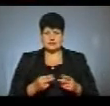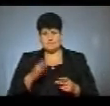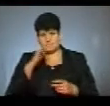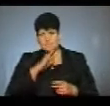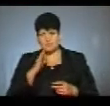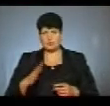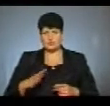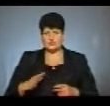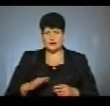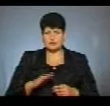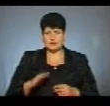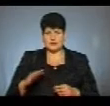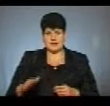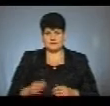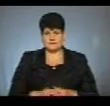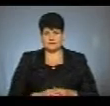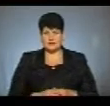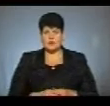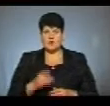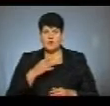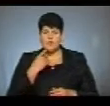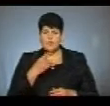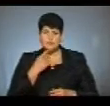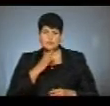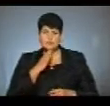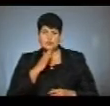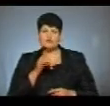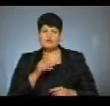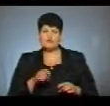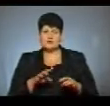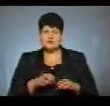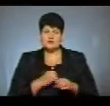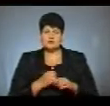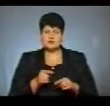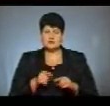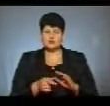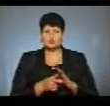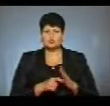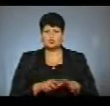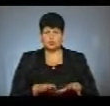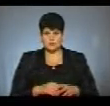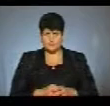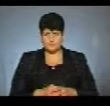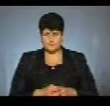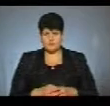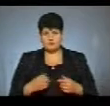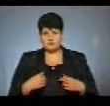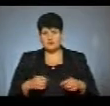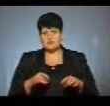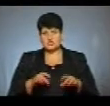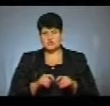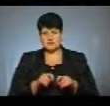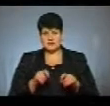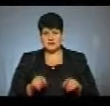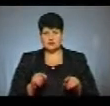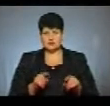чекають на дітей у бібліотеці. Надія Чайківська розповіла, чому вирішили зробити таку студію. Ми вирішили відкрити,